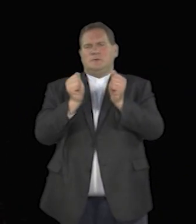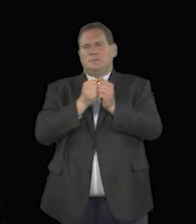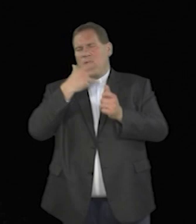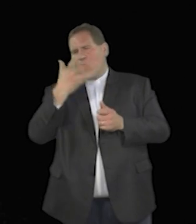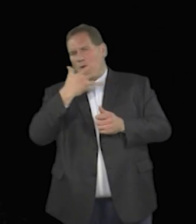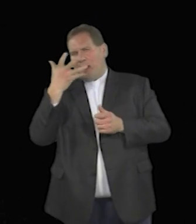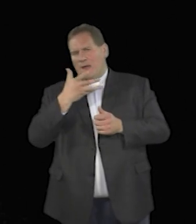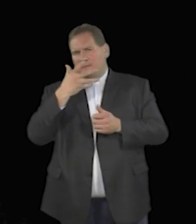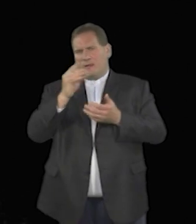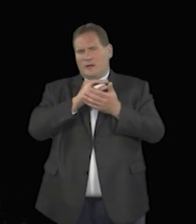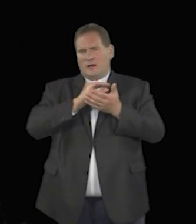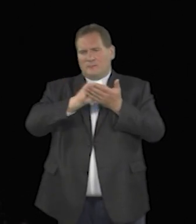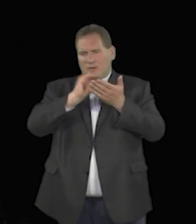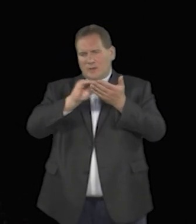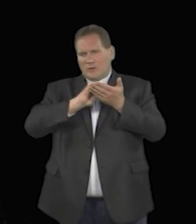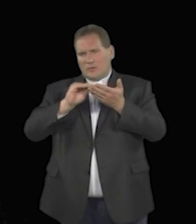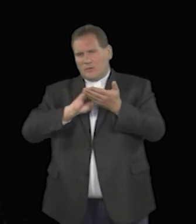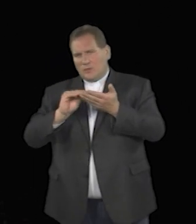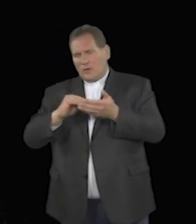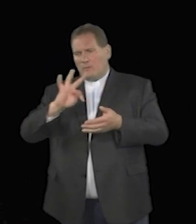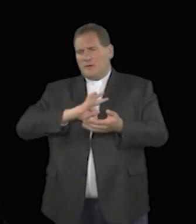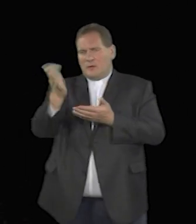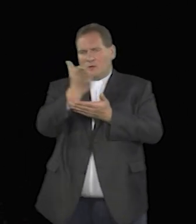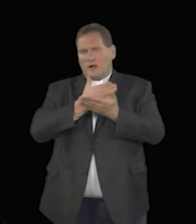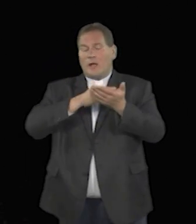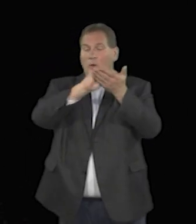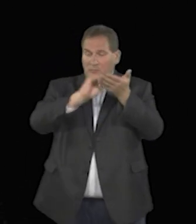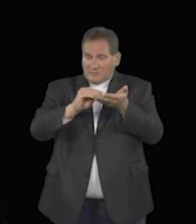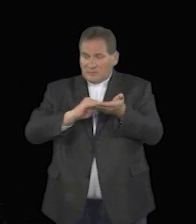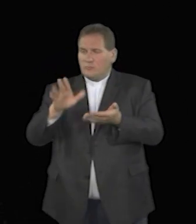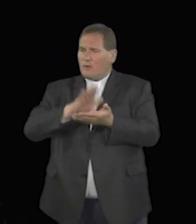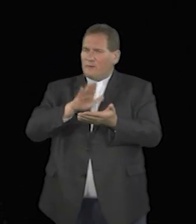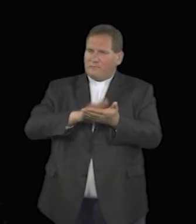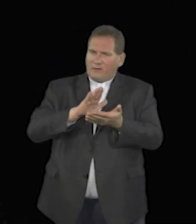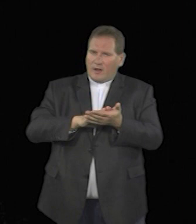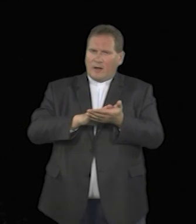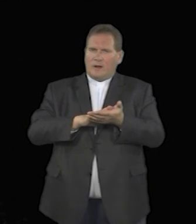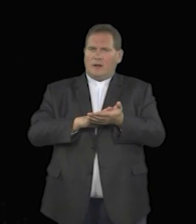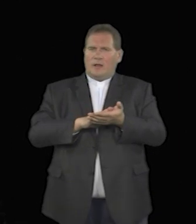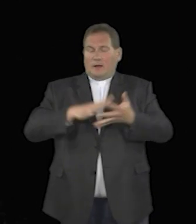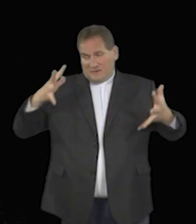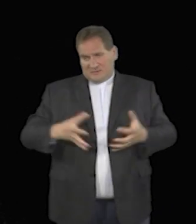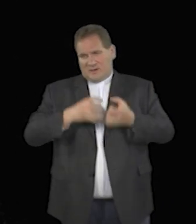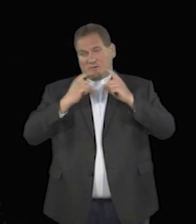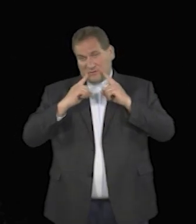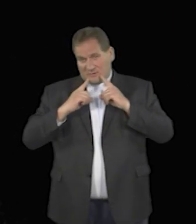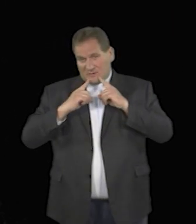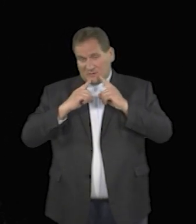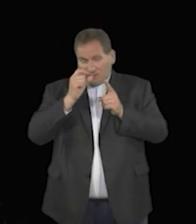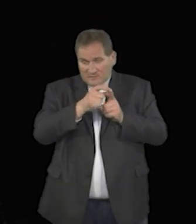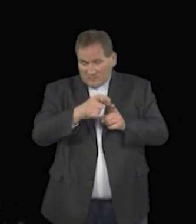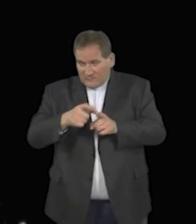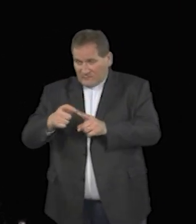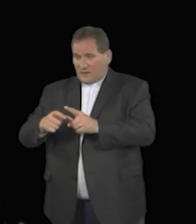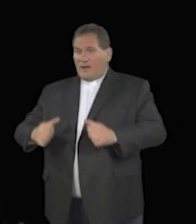lata piękno mego kraju opisuje, chwalę. Znajdzie się i strofka, by